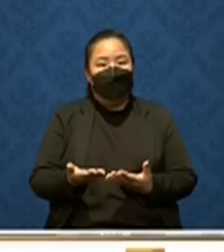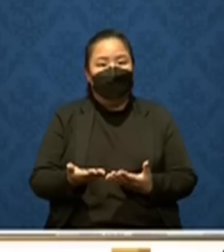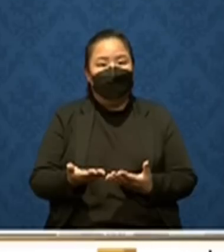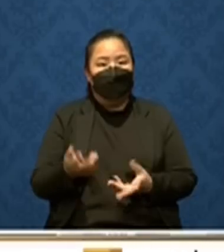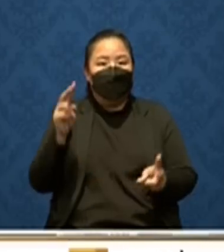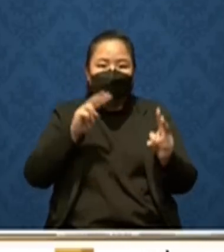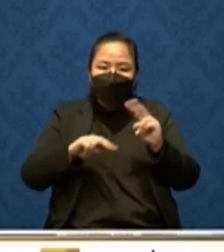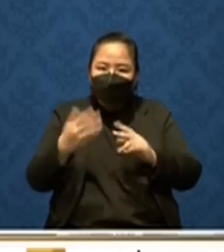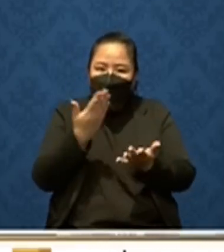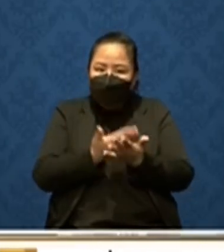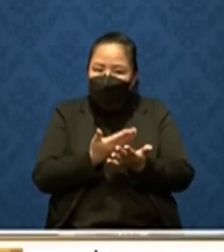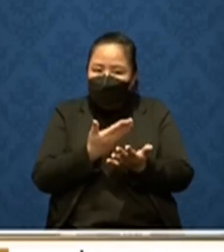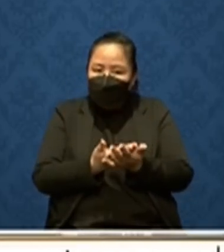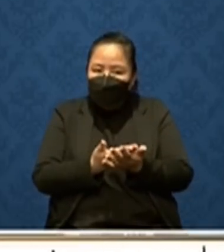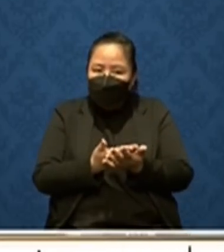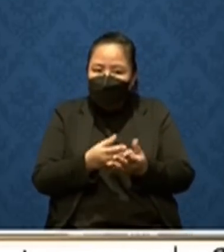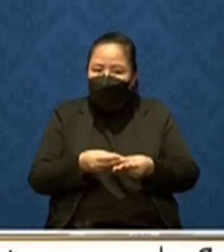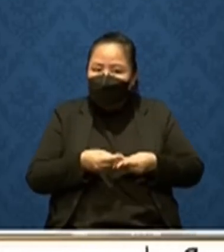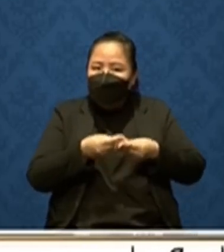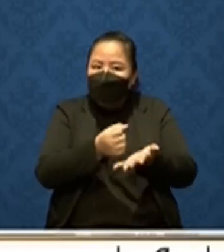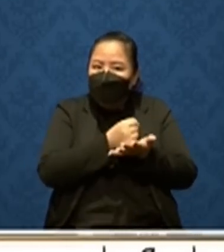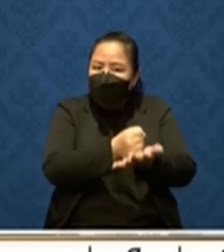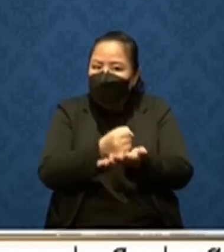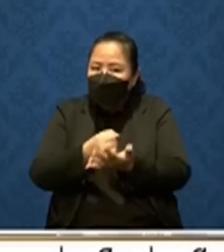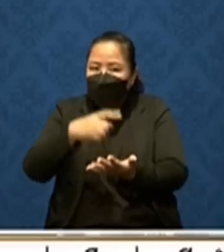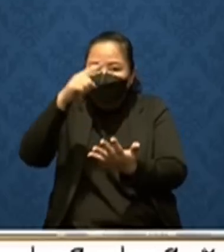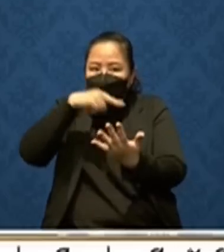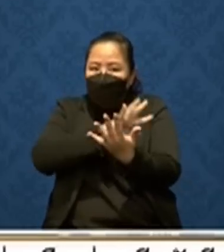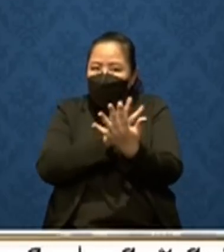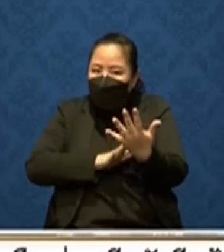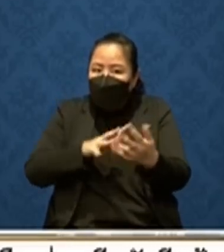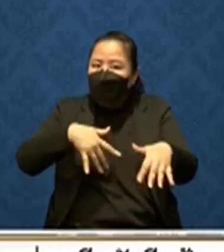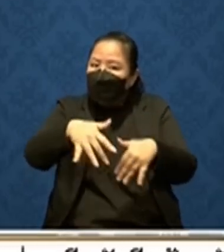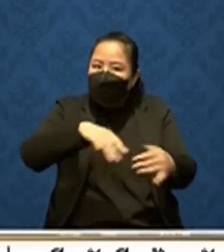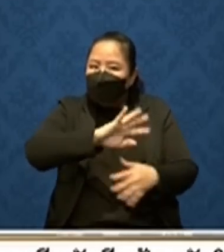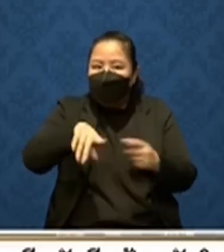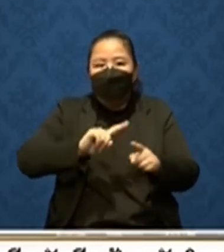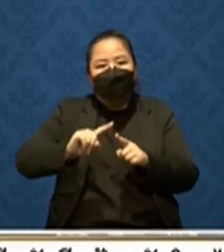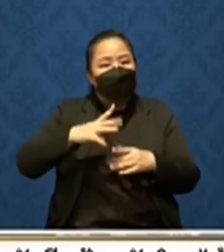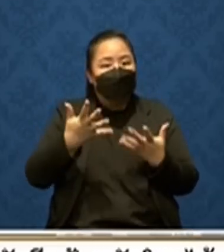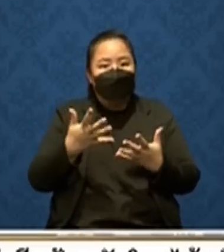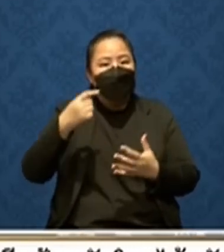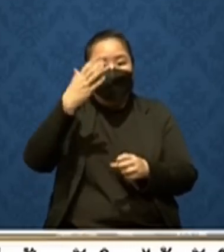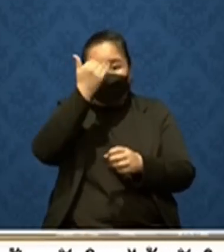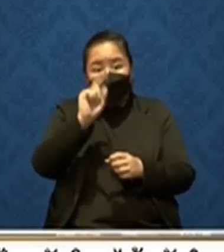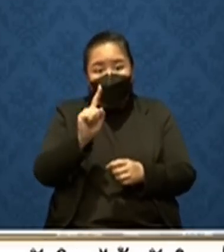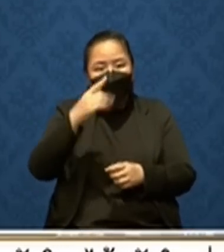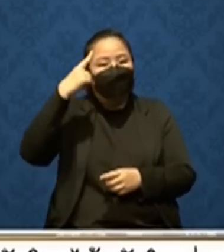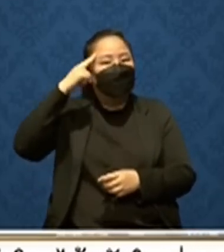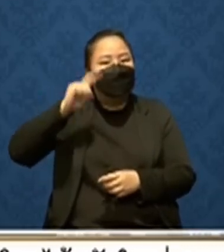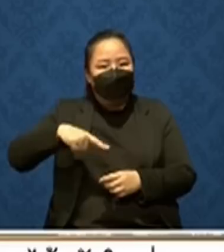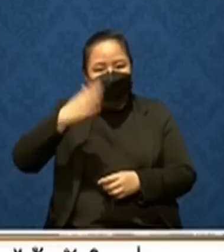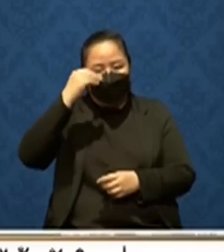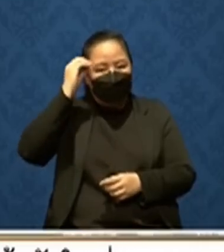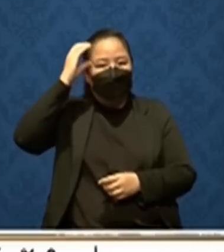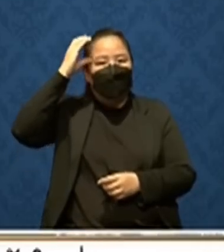หารายได้ให้กับพี่น้องประชาชนหารายได้กับประเทศทำไม่เป็นอ่ะผมทำไม่เป็นครับก็ขาดความ